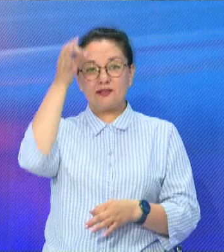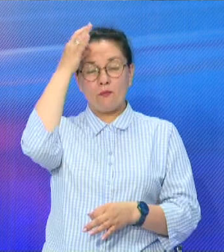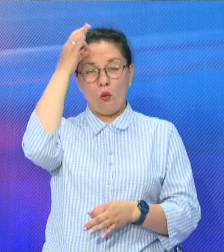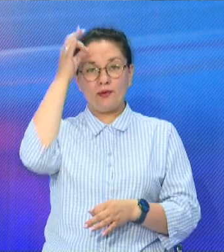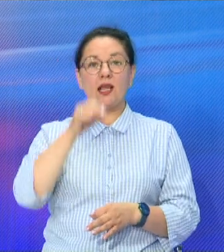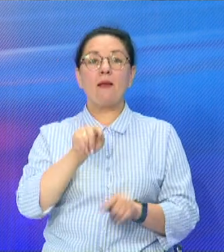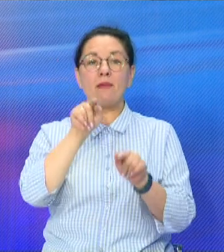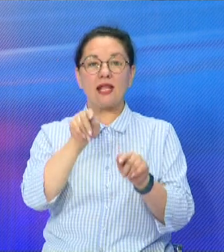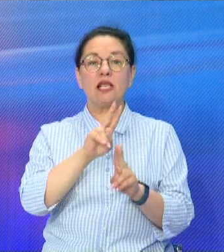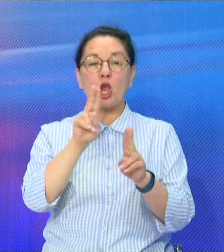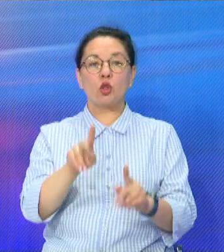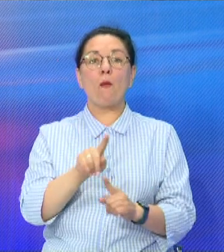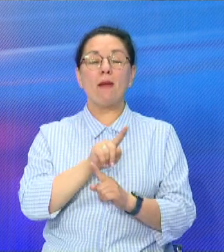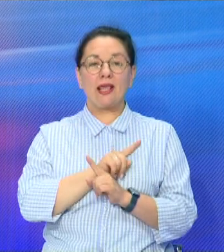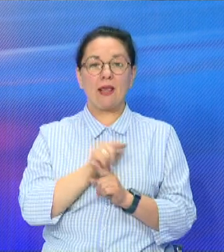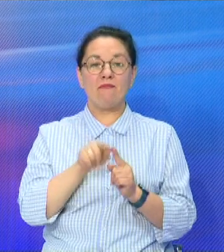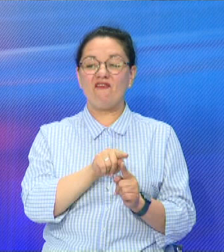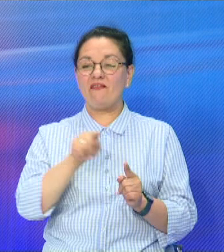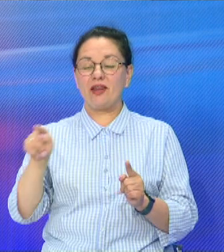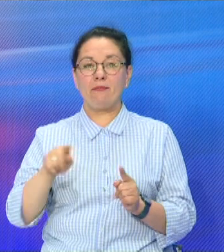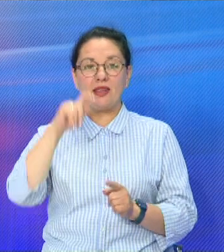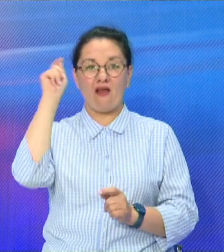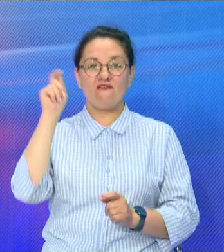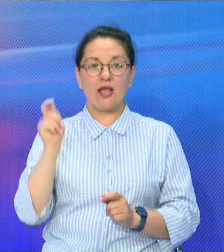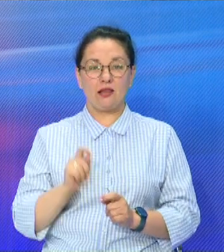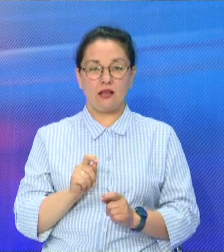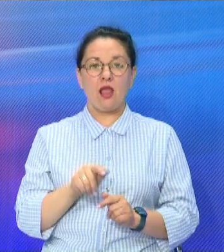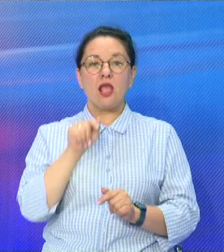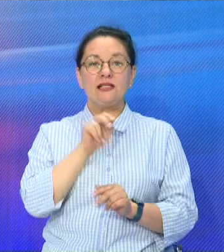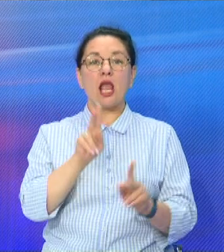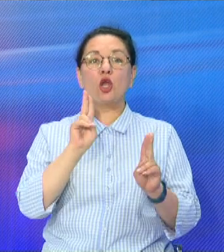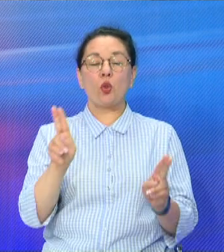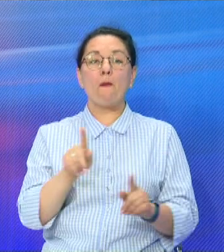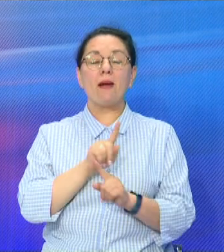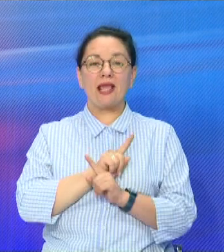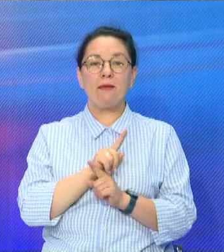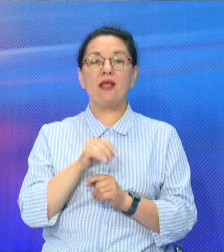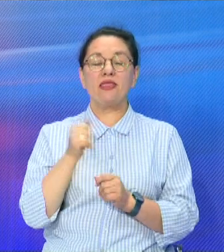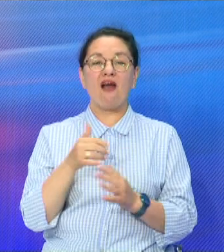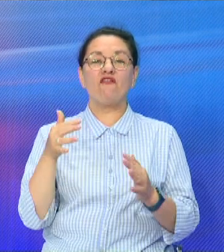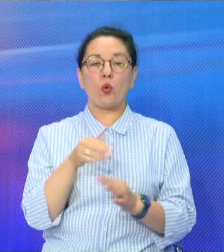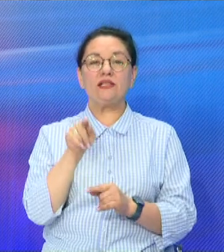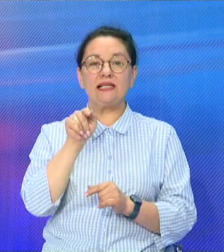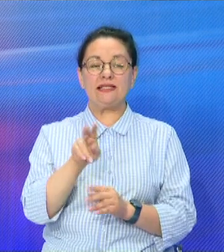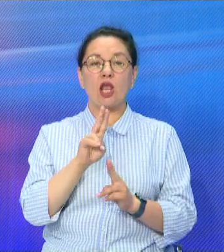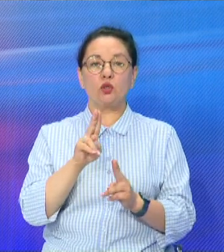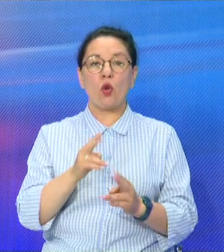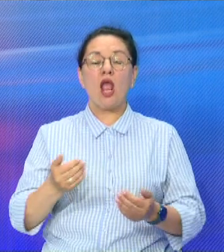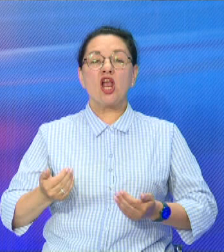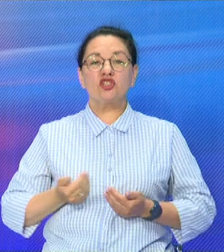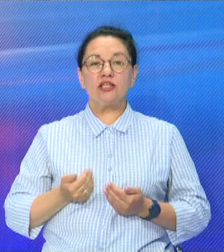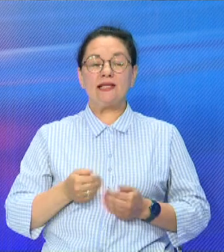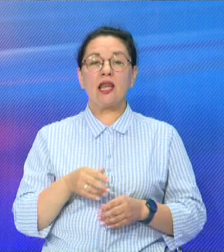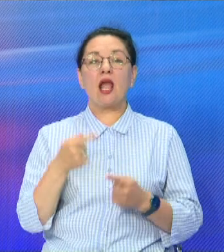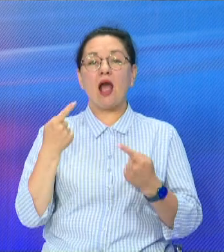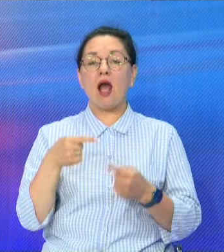погиб во время великой отечественной войны тем кто погиб на фронте и тем кто как жители этих деревень